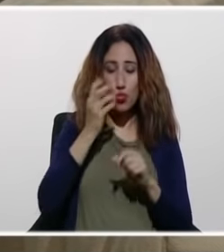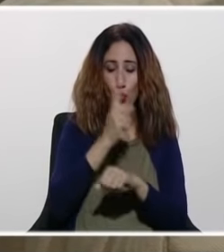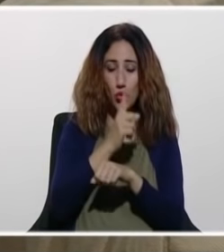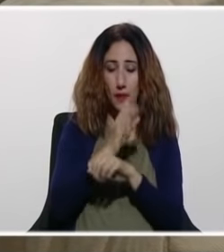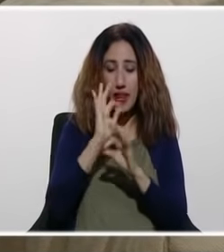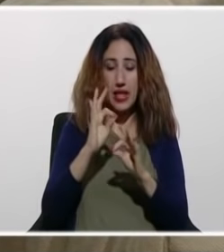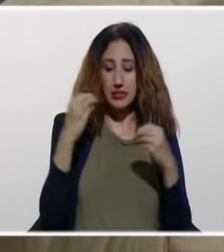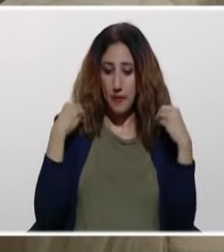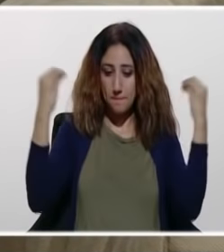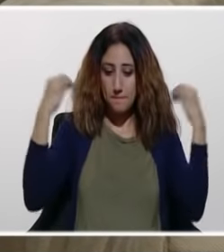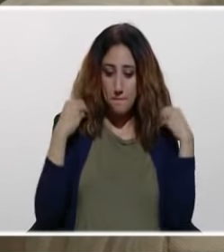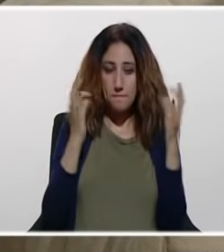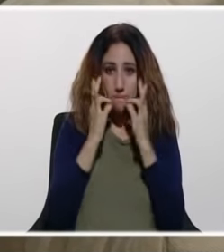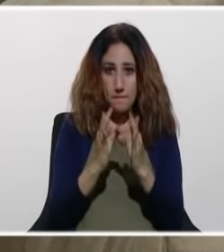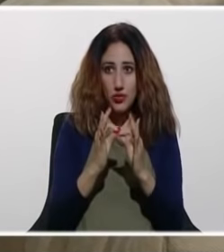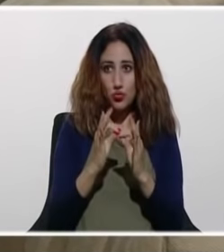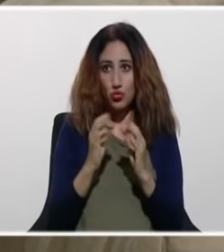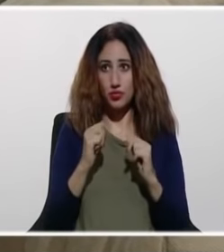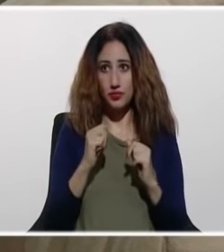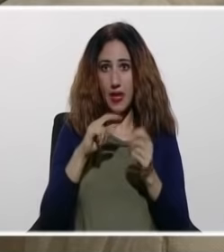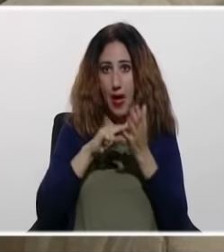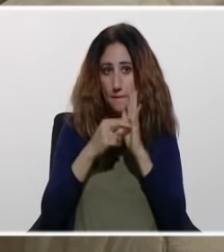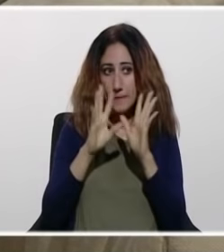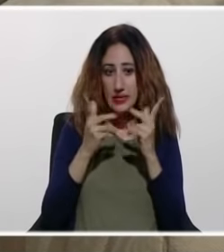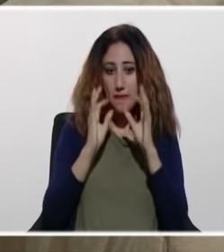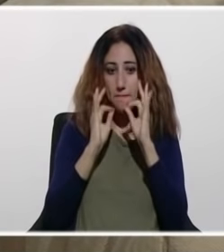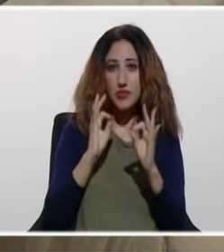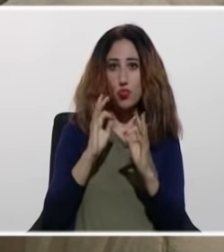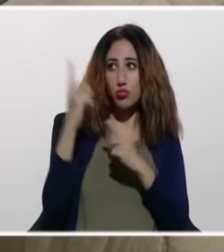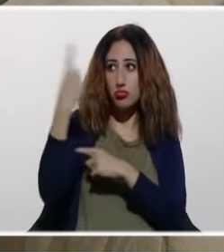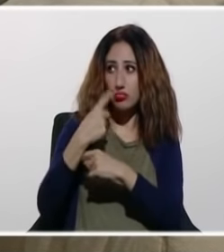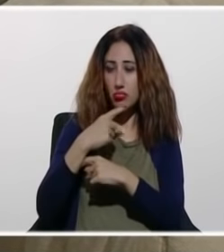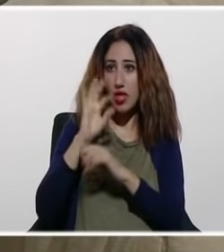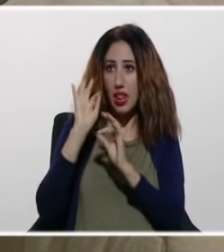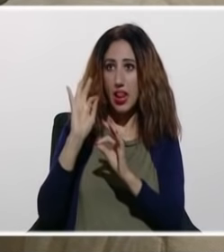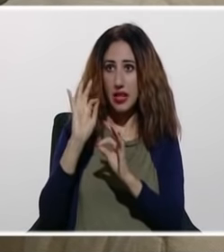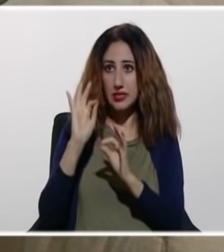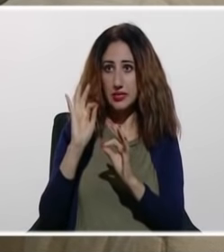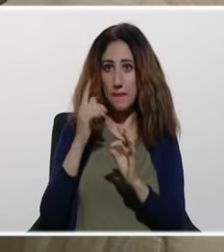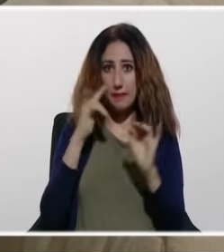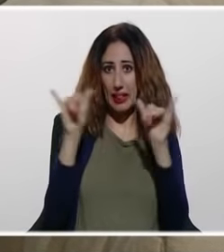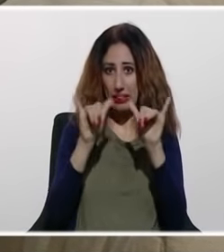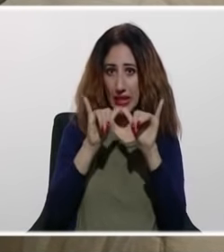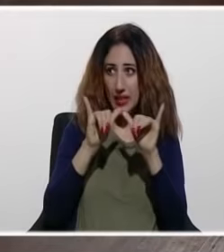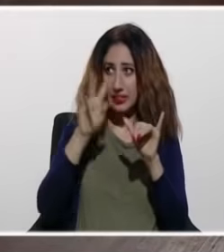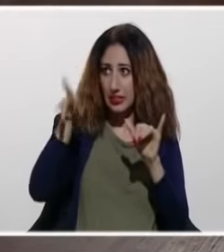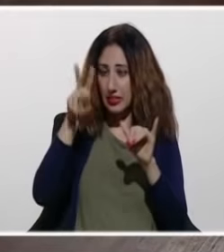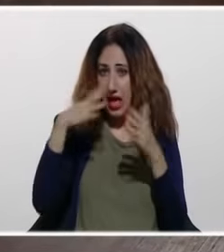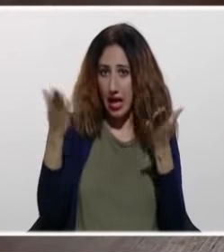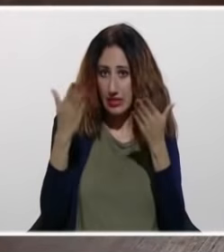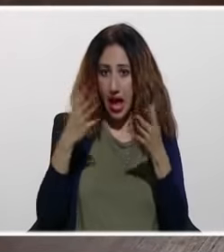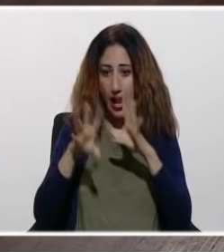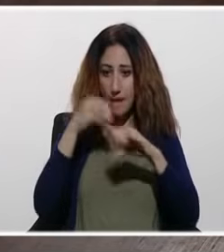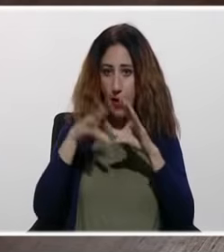تعمل اي خطوة لازم تشوف انت هتعملها ازاي وجاية منين، ما تقراش حاجة من على النت، مش كل اللي على النت صح، فمش